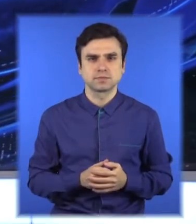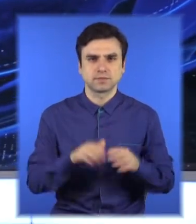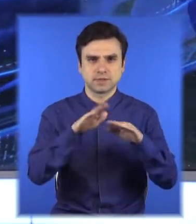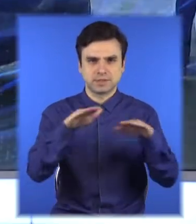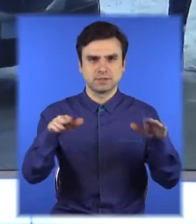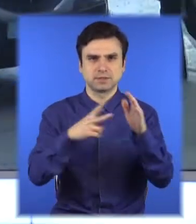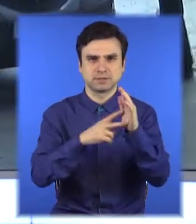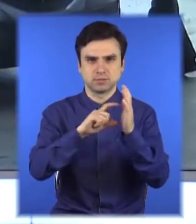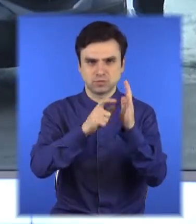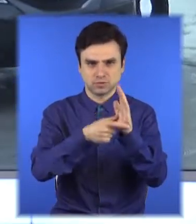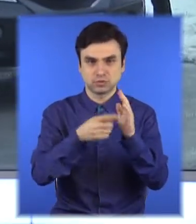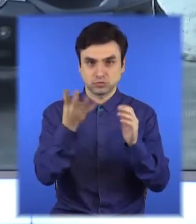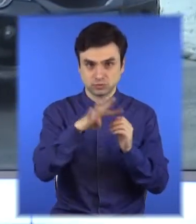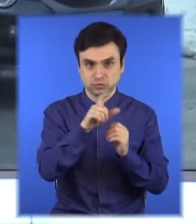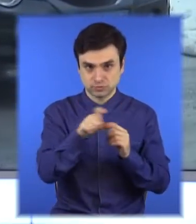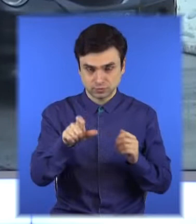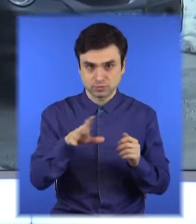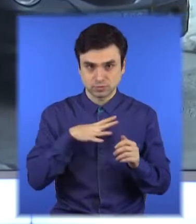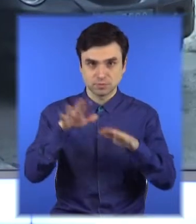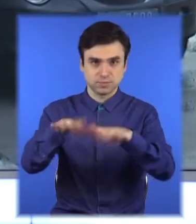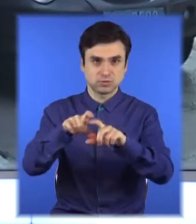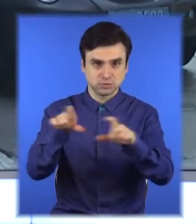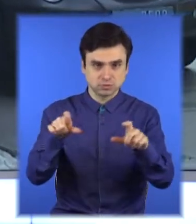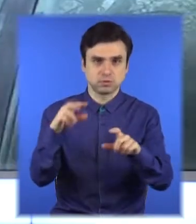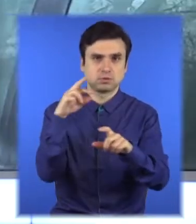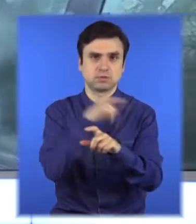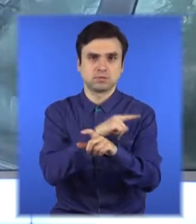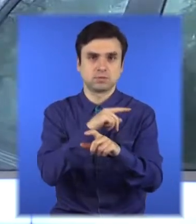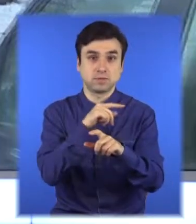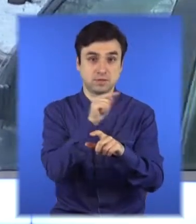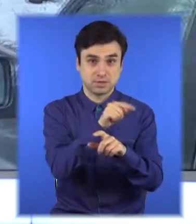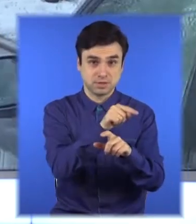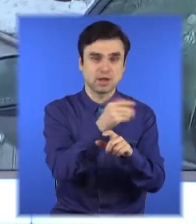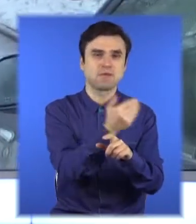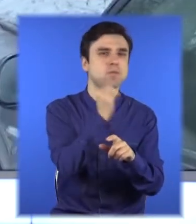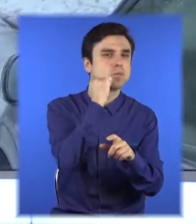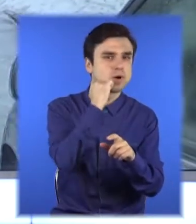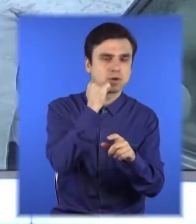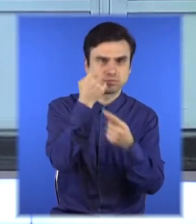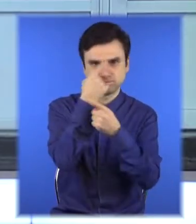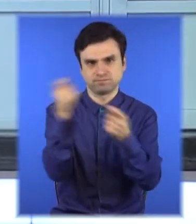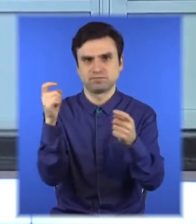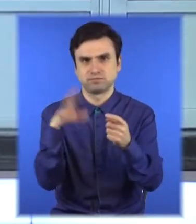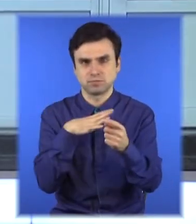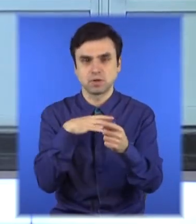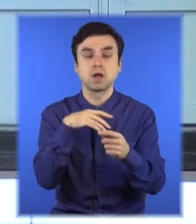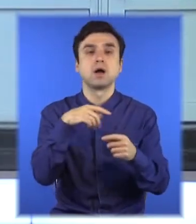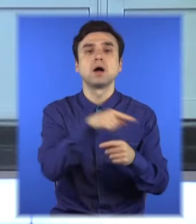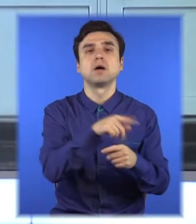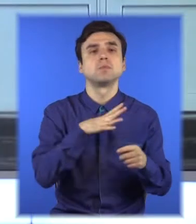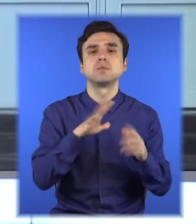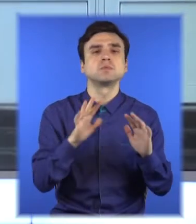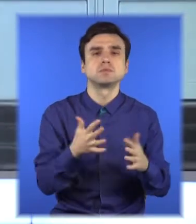Четверо семикласників отруїлися в школі. Про це заявила бабуся одного з них. За її словами, після уроку фізкультури учні зайшли